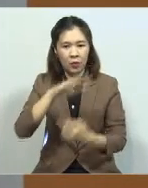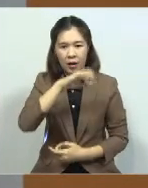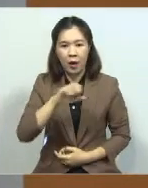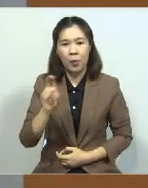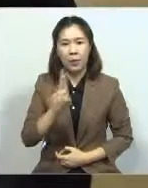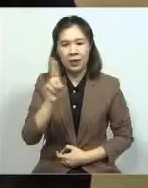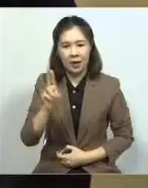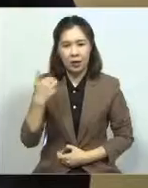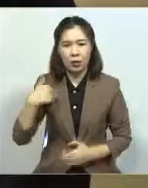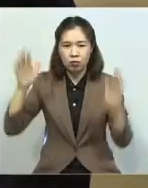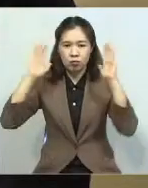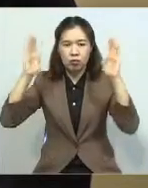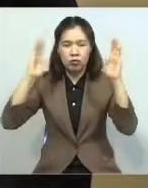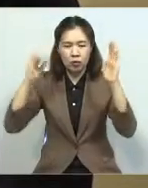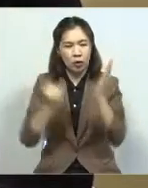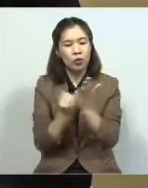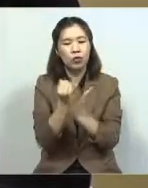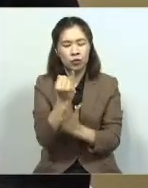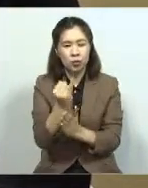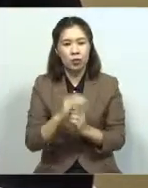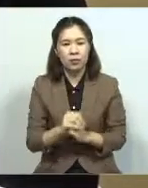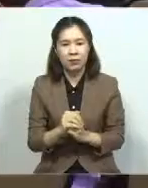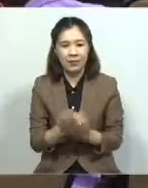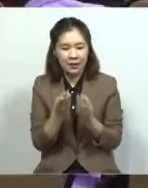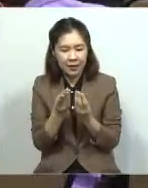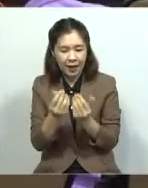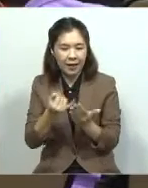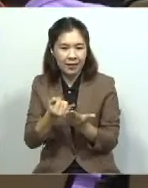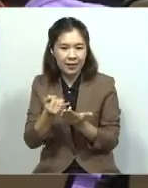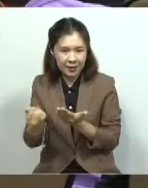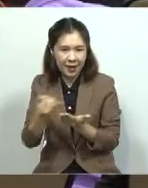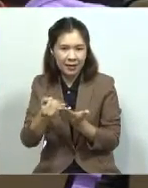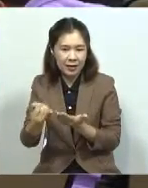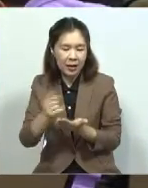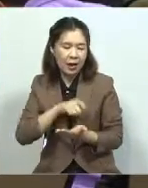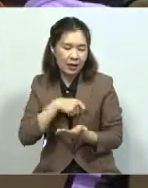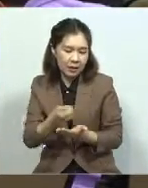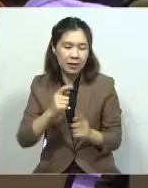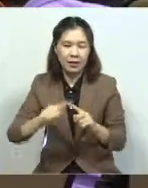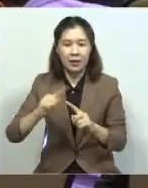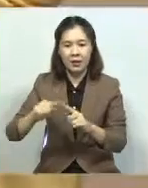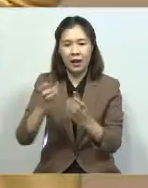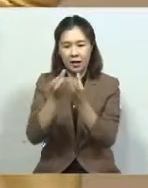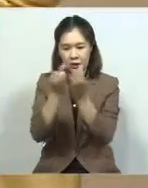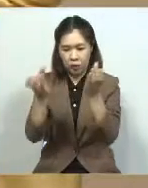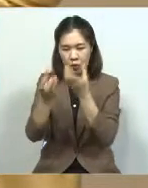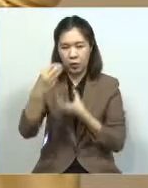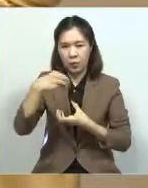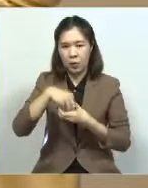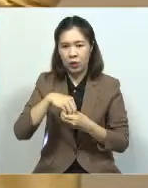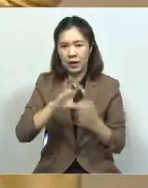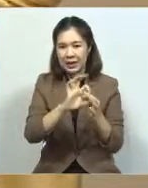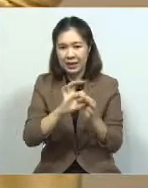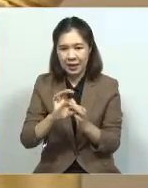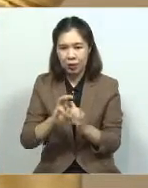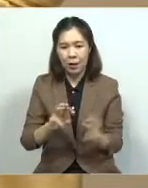ในการหาเสียงได้อย่างถูกต้องโดยการชี้แจงรายรับรายจ่ายเป็นการดำเนินการตามพระราชบัญญัติประกอบรัฐธรรมนูญว่าด้วยการเลือกตั้งส.